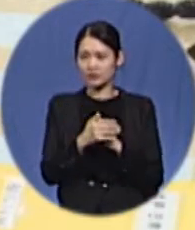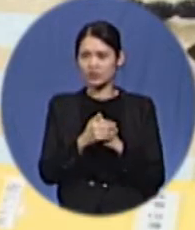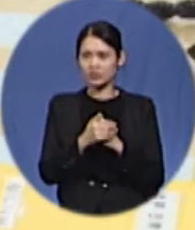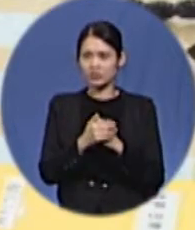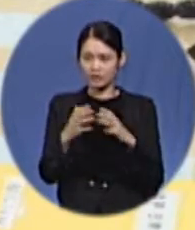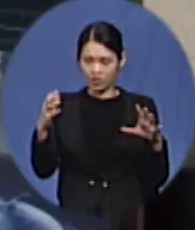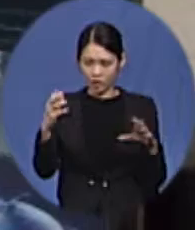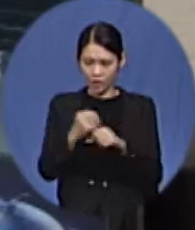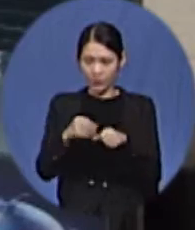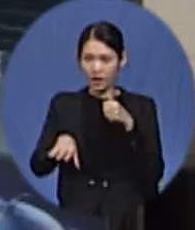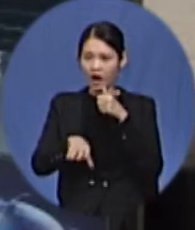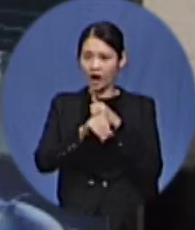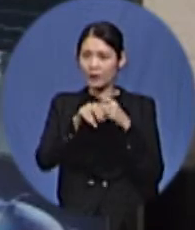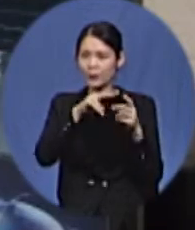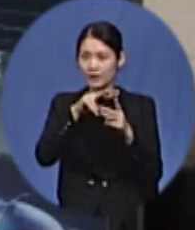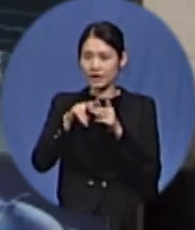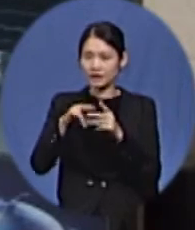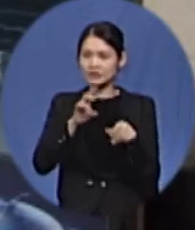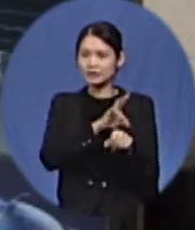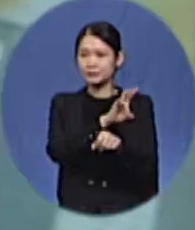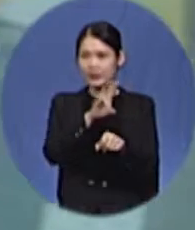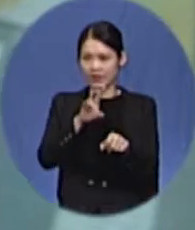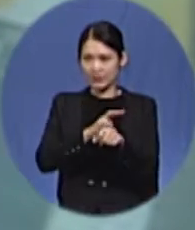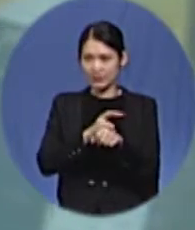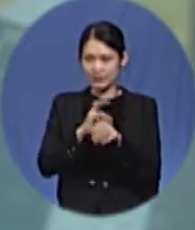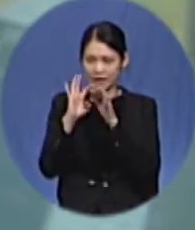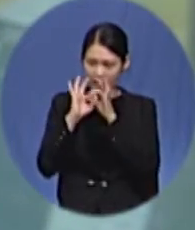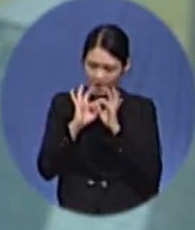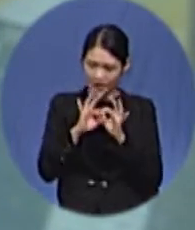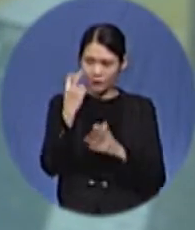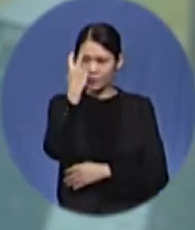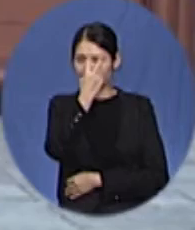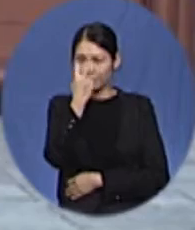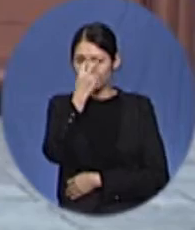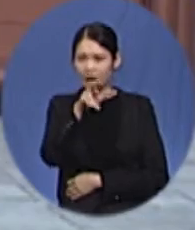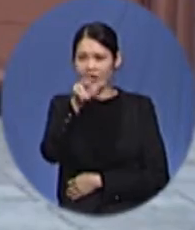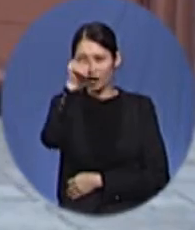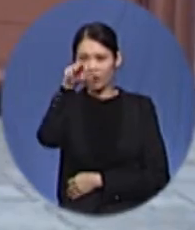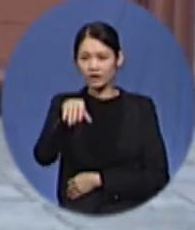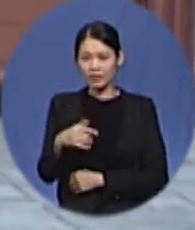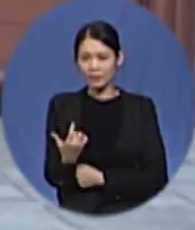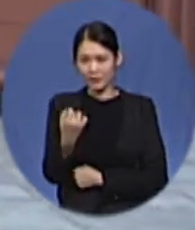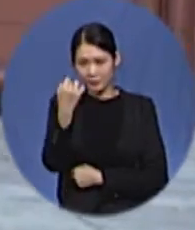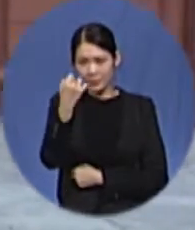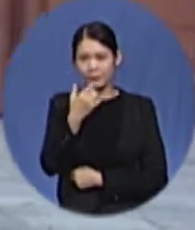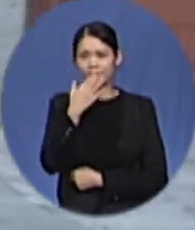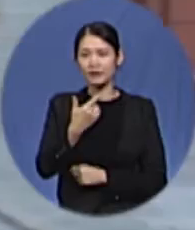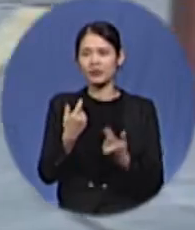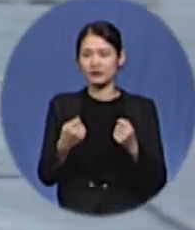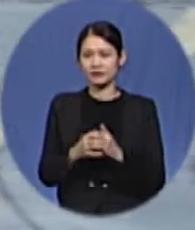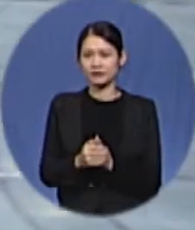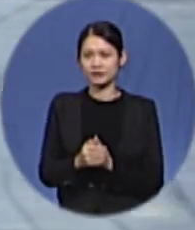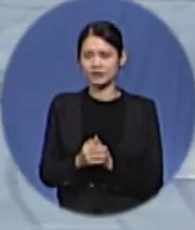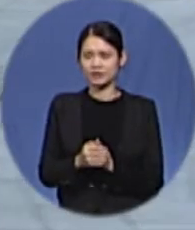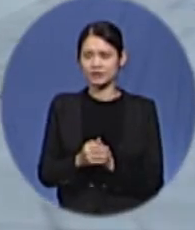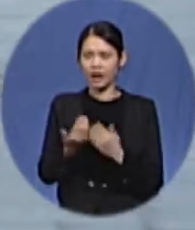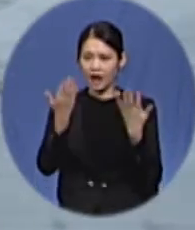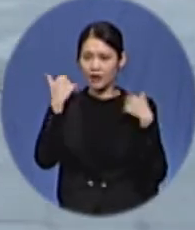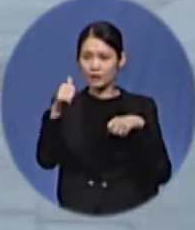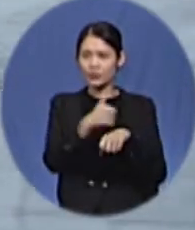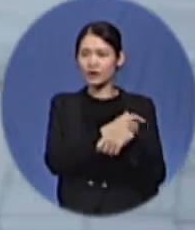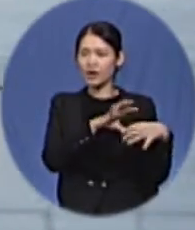통해 24시간 관찰하고 경찰이 상주해 빠른 대처가 가능합니다. 통학 구간과 연계된